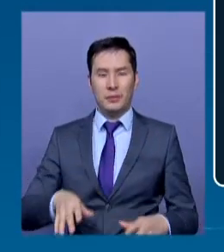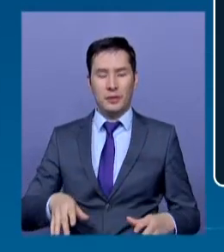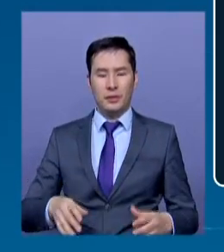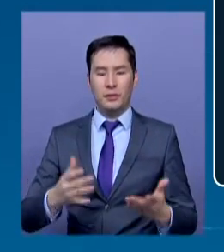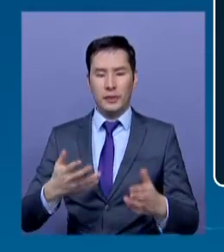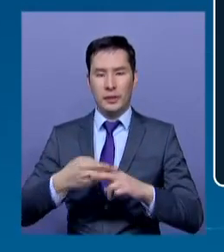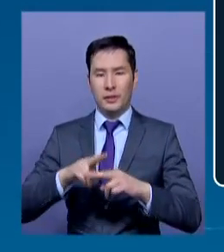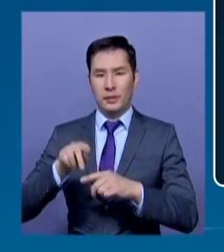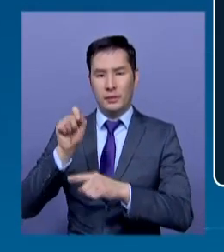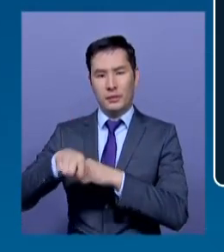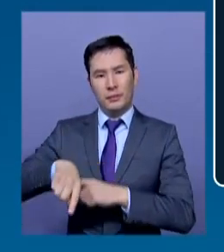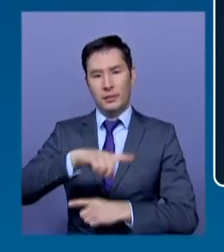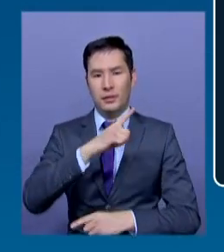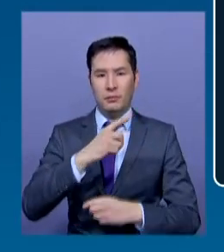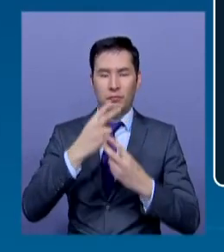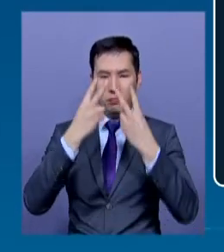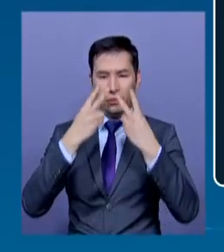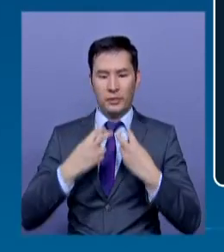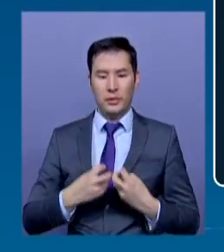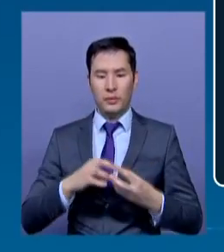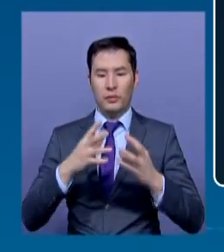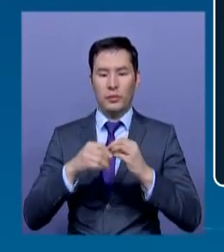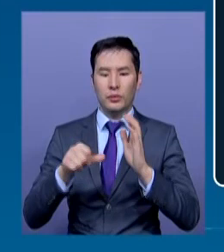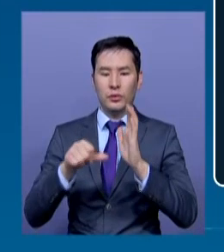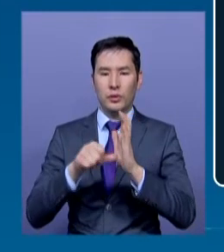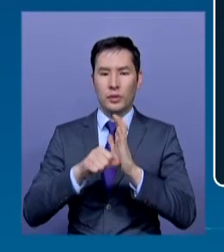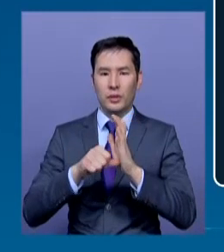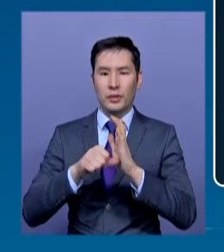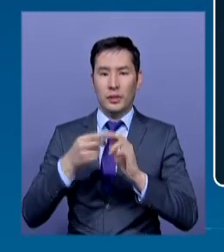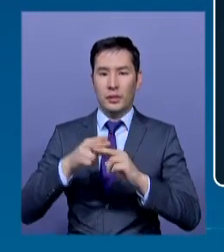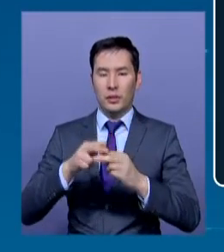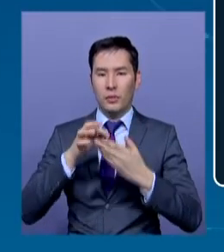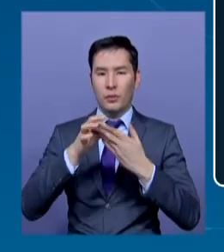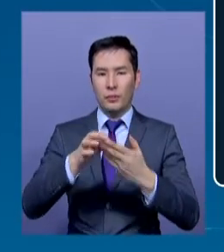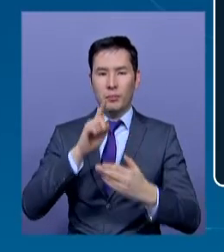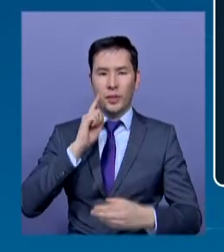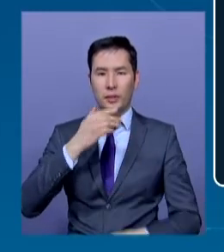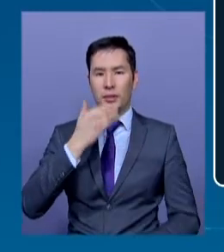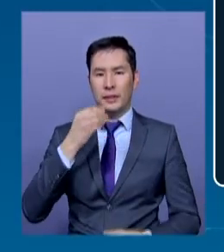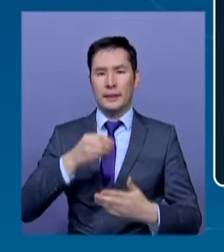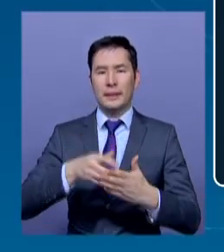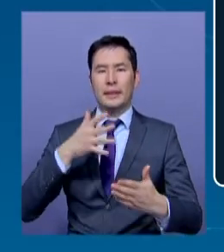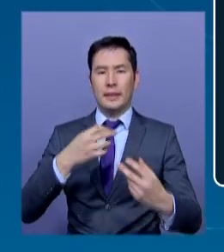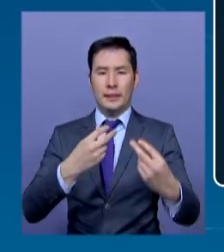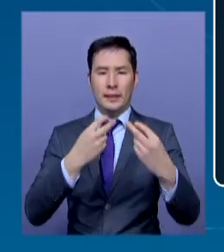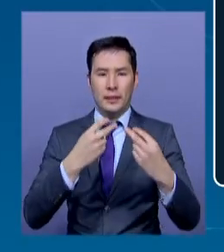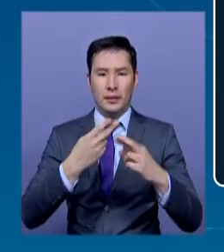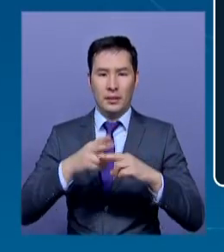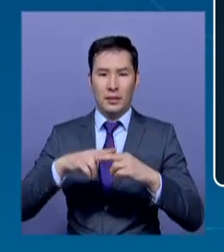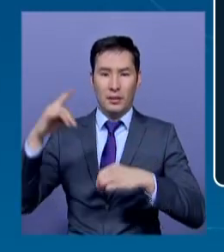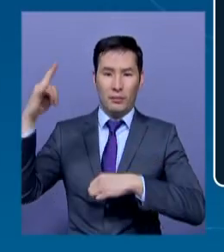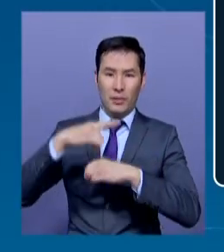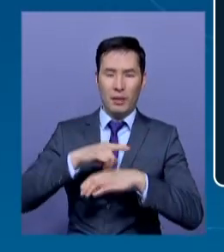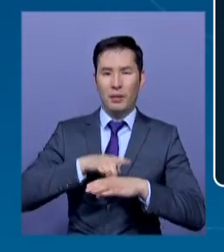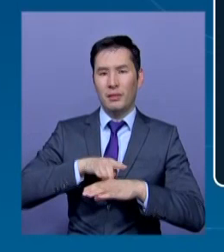жасауға жөнелтілді. Тест тапсырған 6 адамның нәтижесі әлі шықпаған. Ардақта ғайын, шетелге шығып ауру арқалап келуден сақ